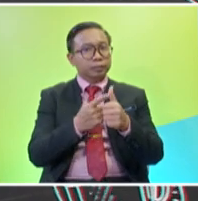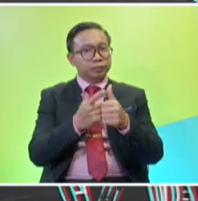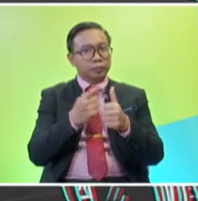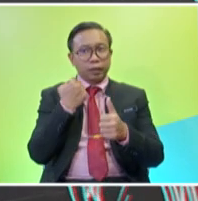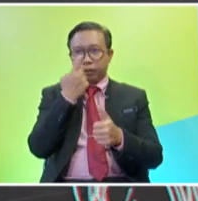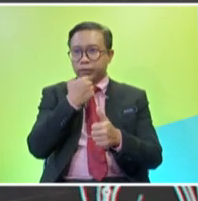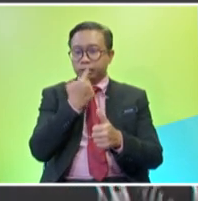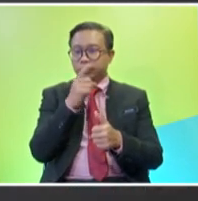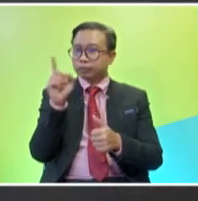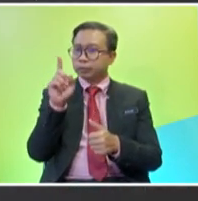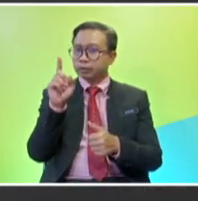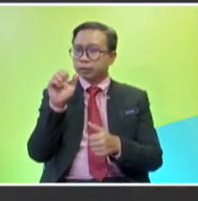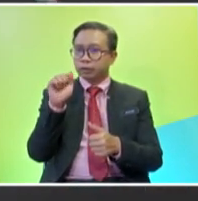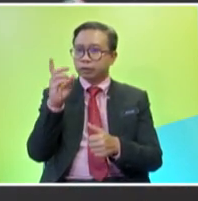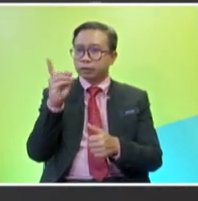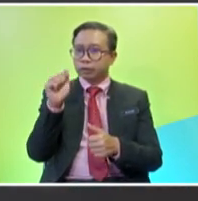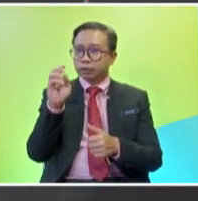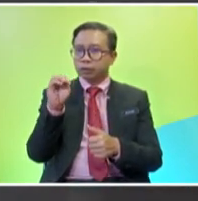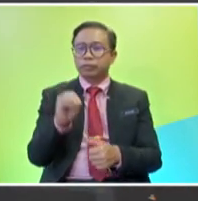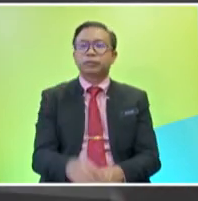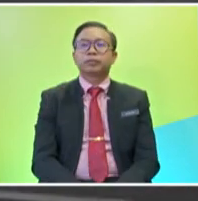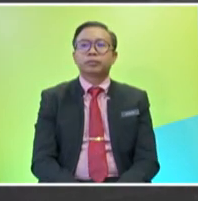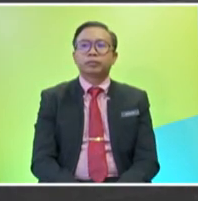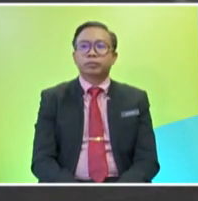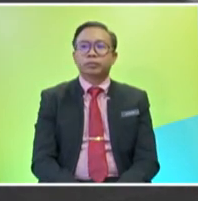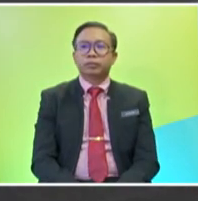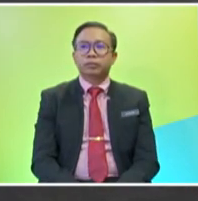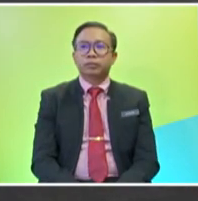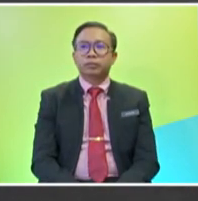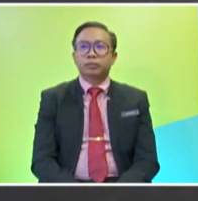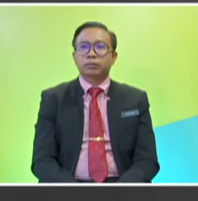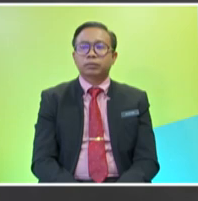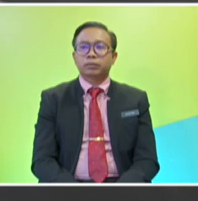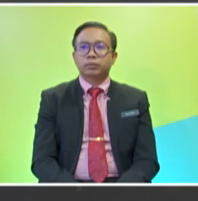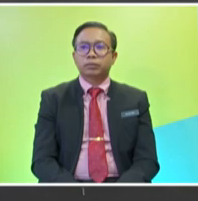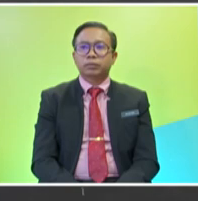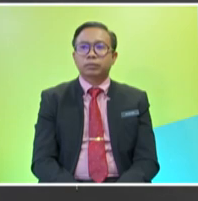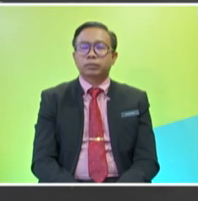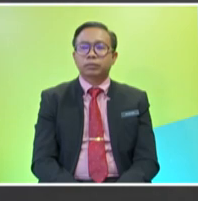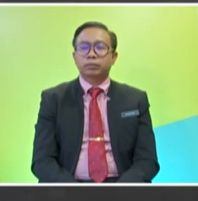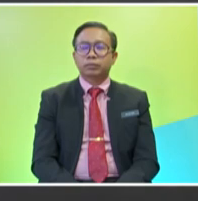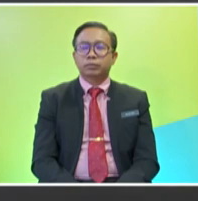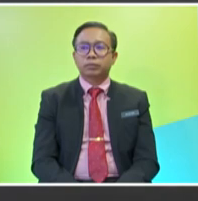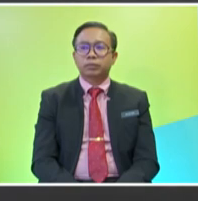mana Adam Hai Adam Oke Plaza yang seterusnya